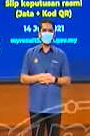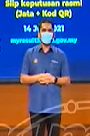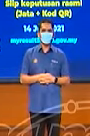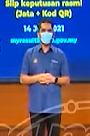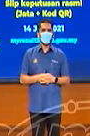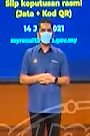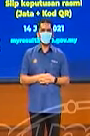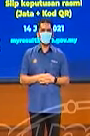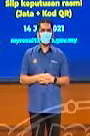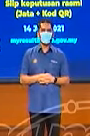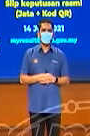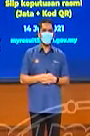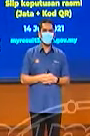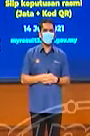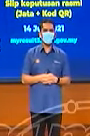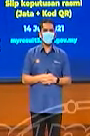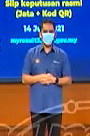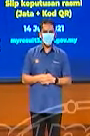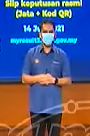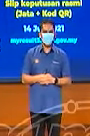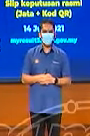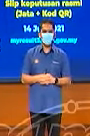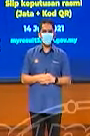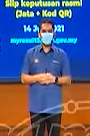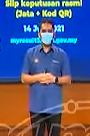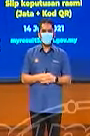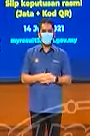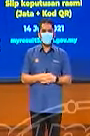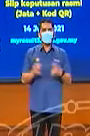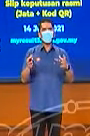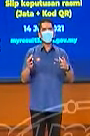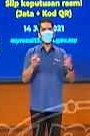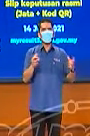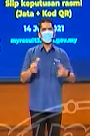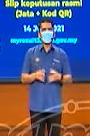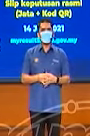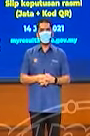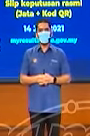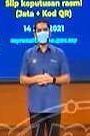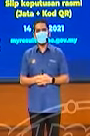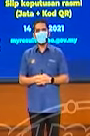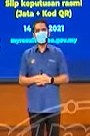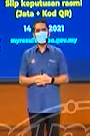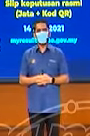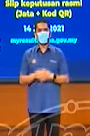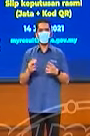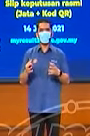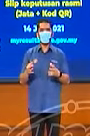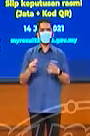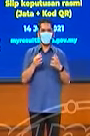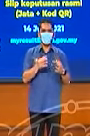dan mahfudzot duo.com rri.go.id ini selain daripada ringkasan